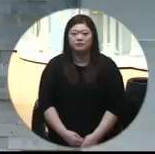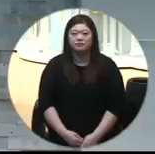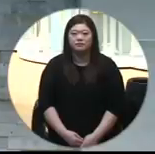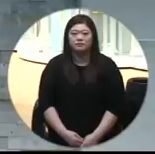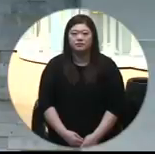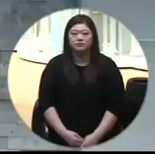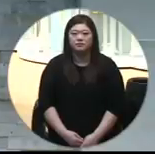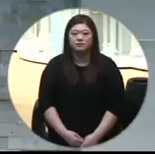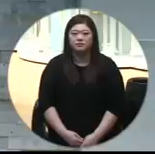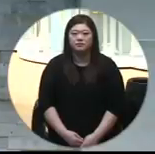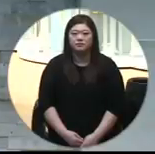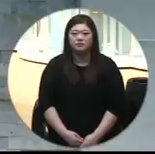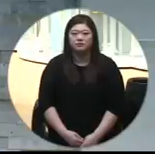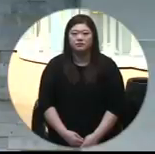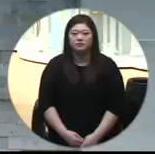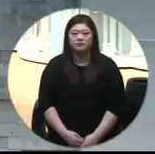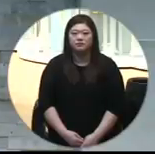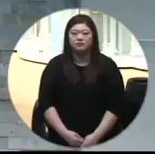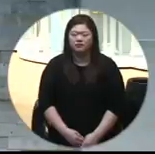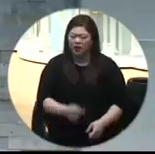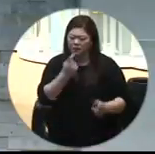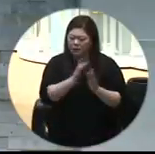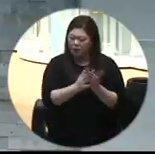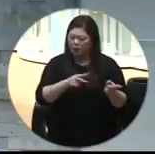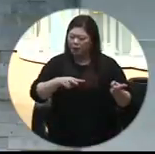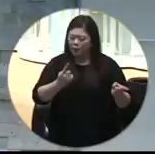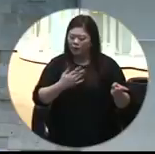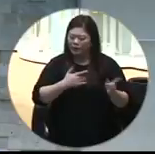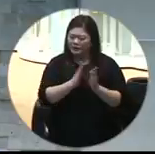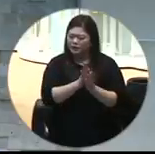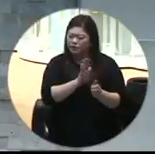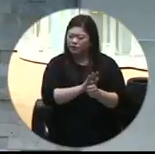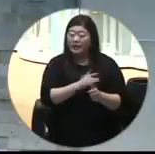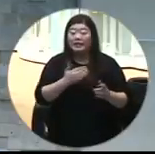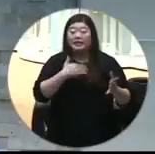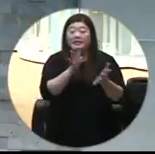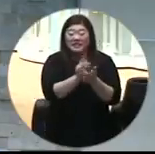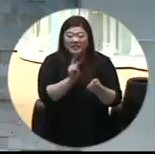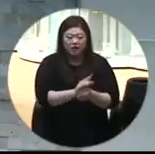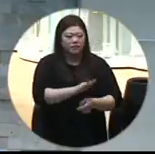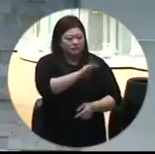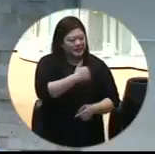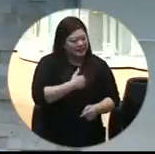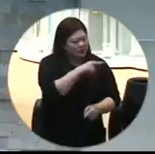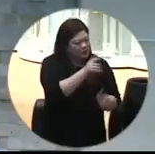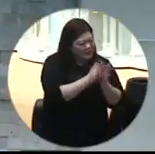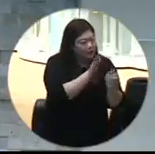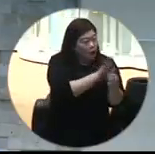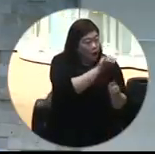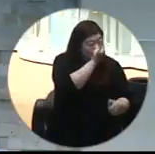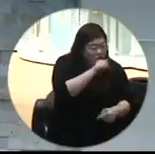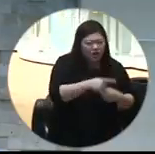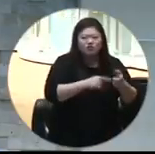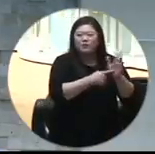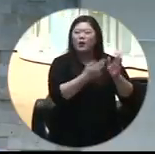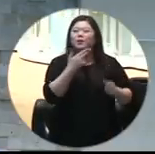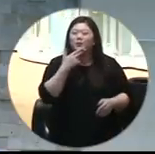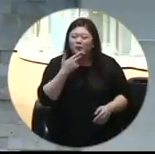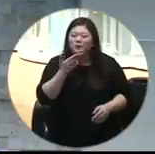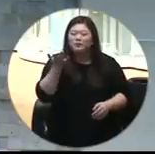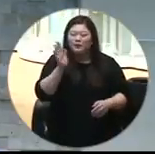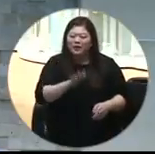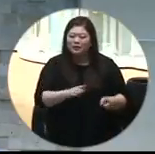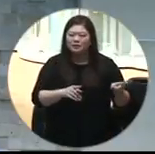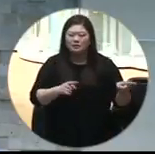본인이 내가 기도한 줄 알고 있겠지요. 직접 대화는 안 해요. 직접 간접으로 제가 복음을 받고 하는 기도.